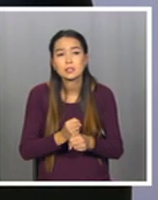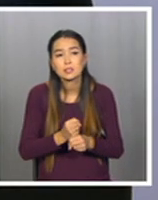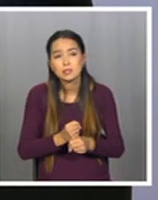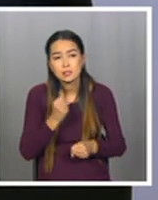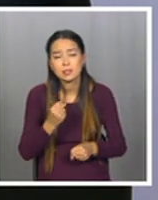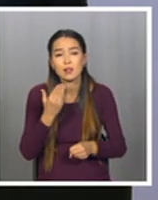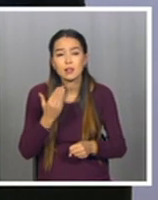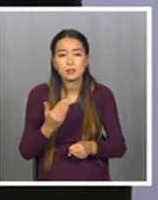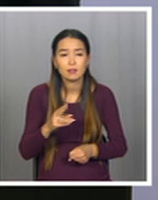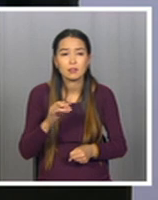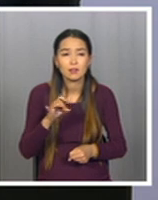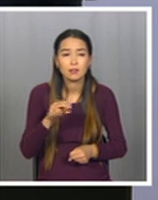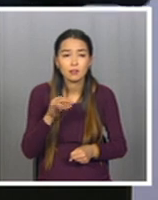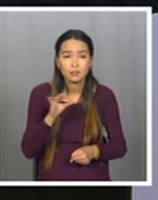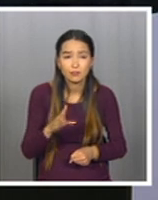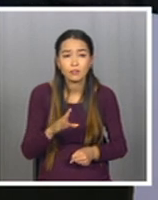директивтік